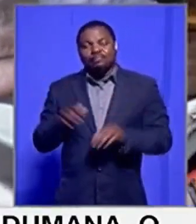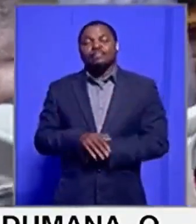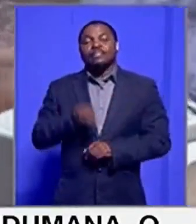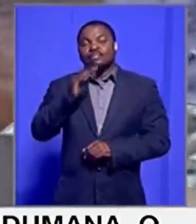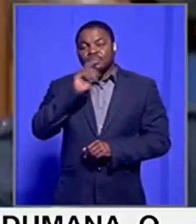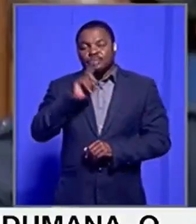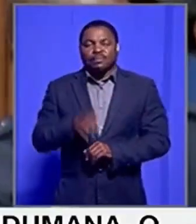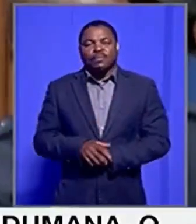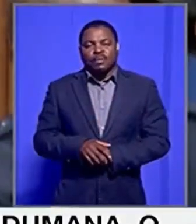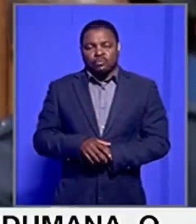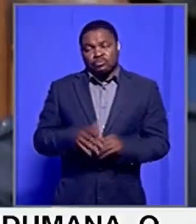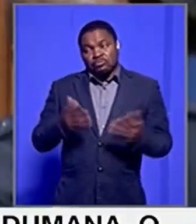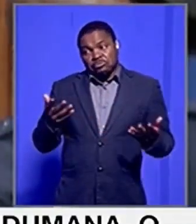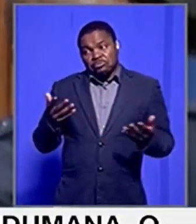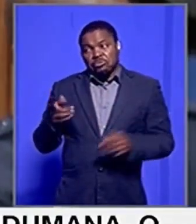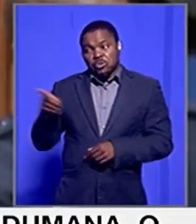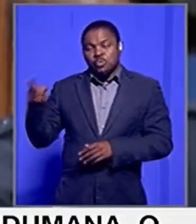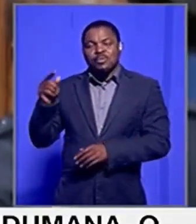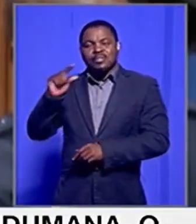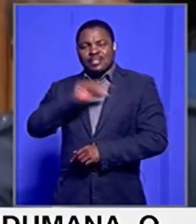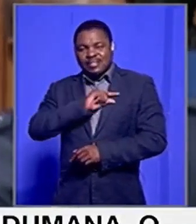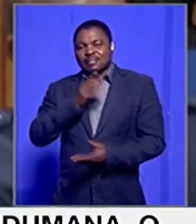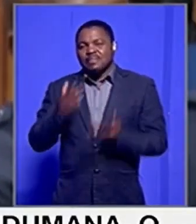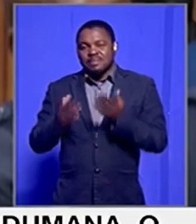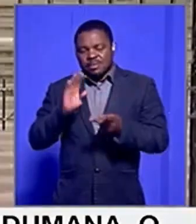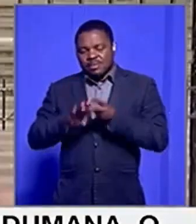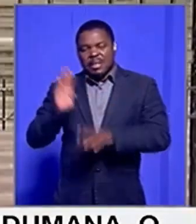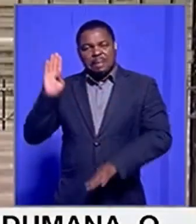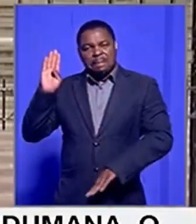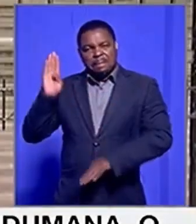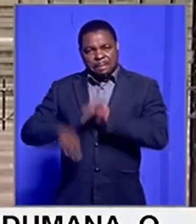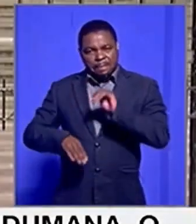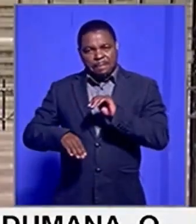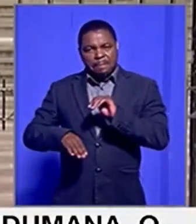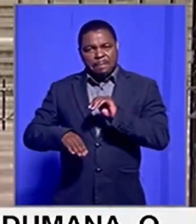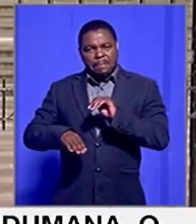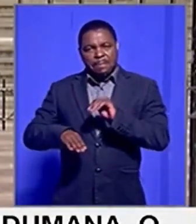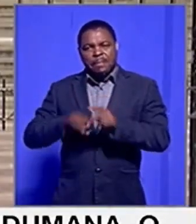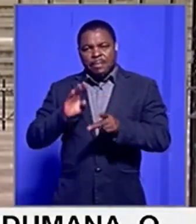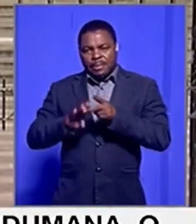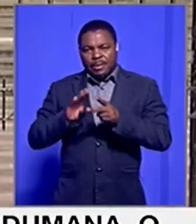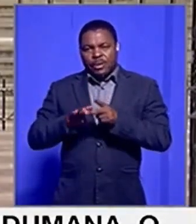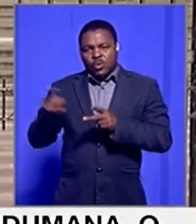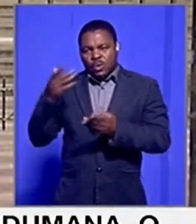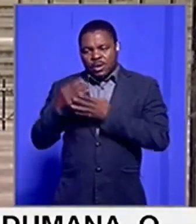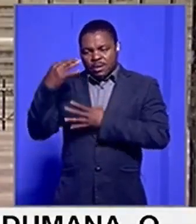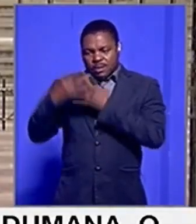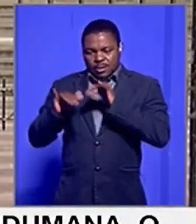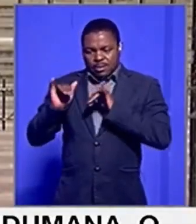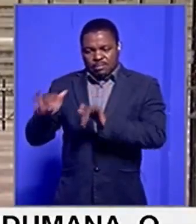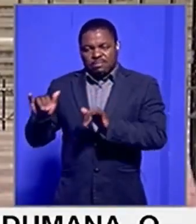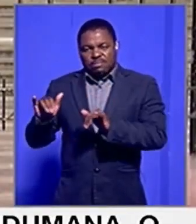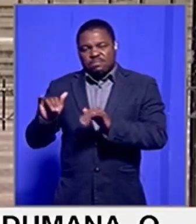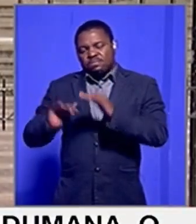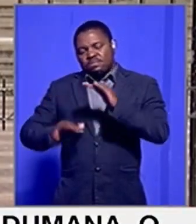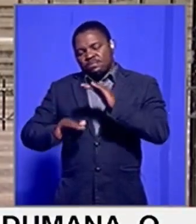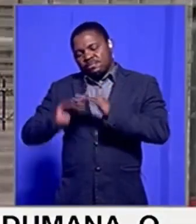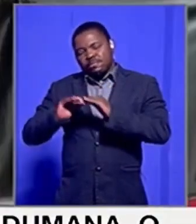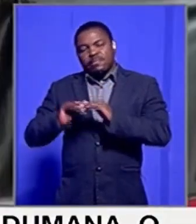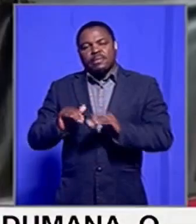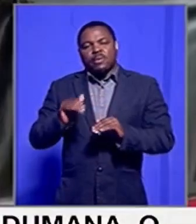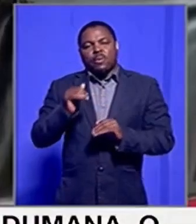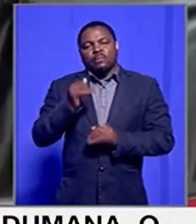hore o ka fumana o le molato mme o fuwe fine kapa le hore o hlole tjhankaneng dilemo tse sa feteng